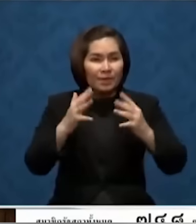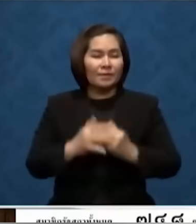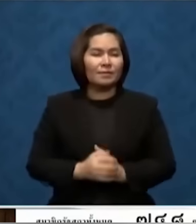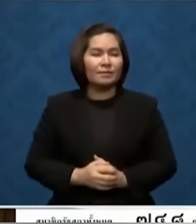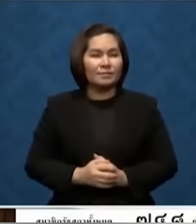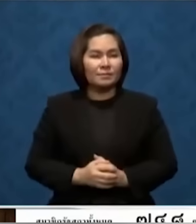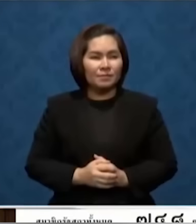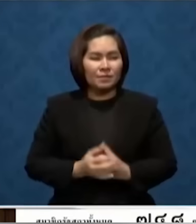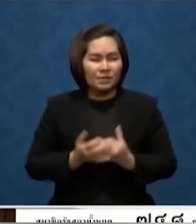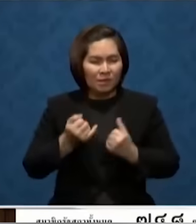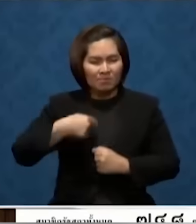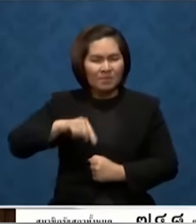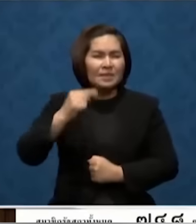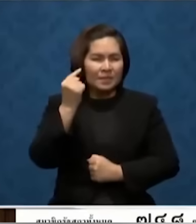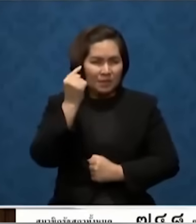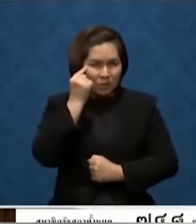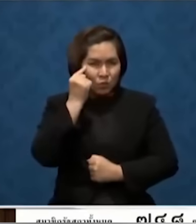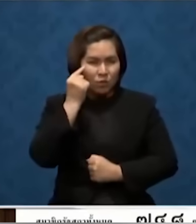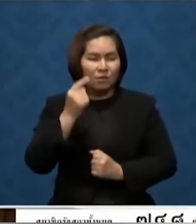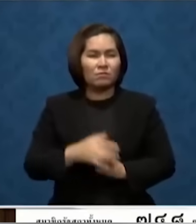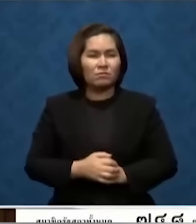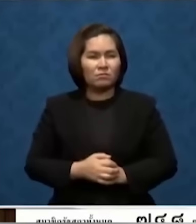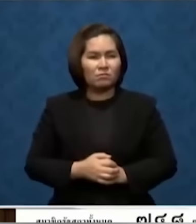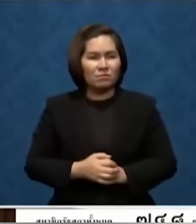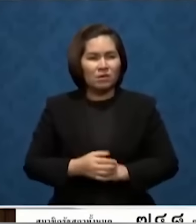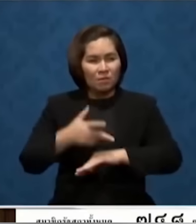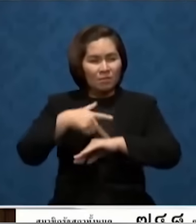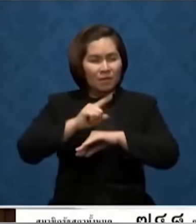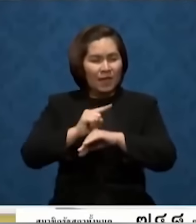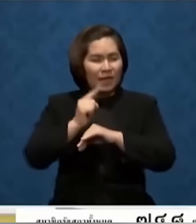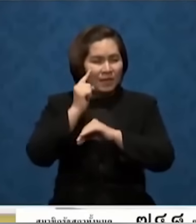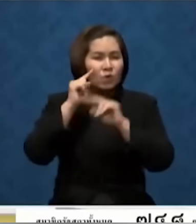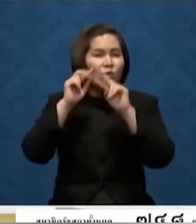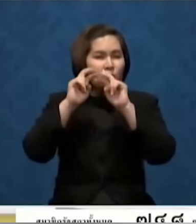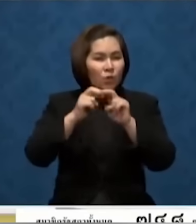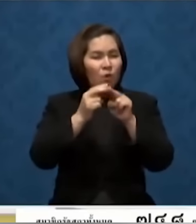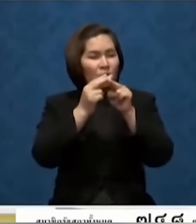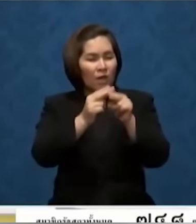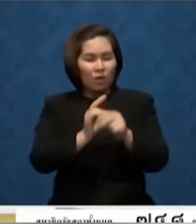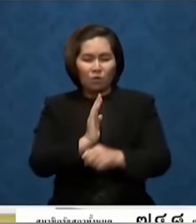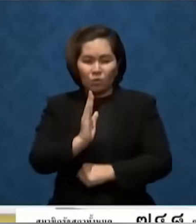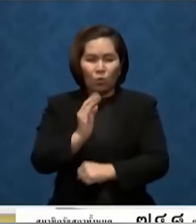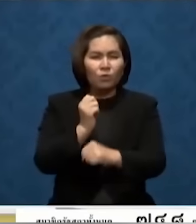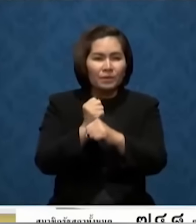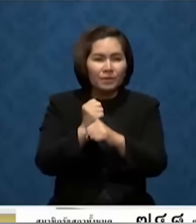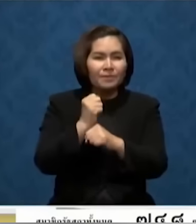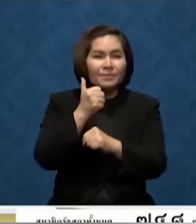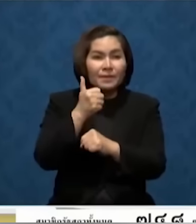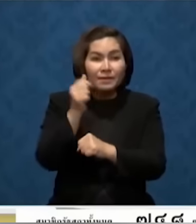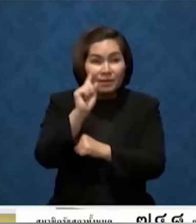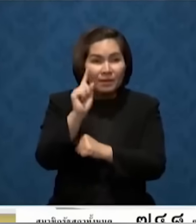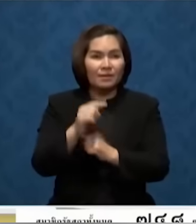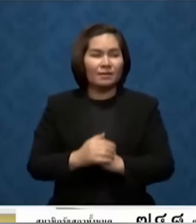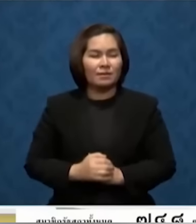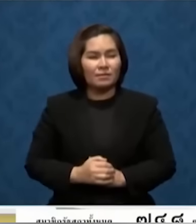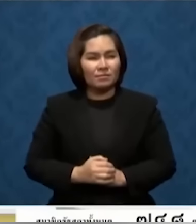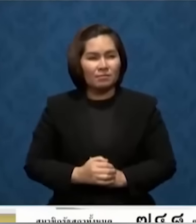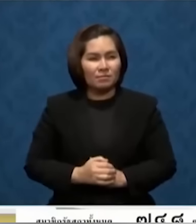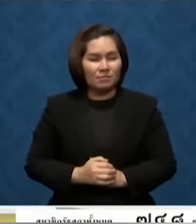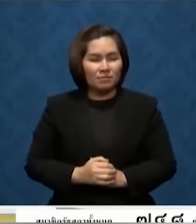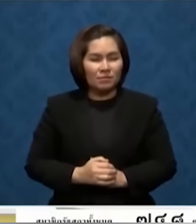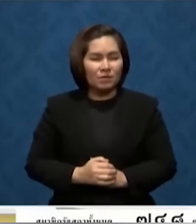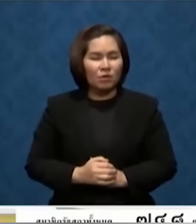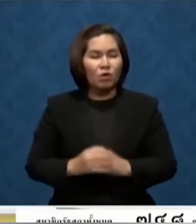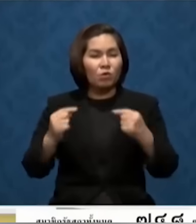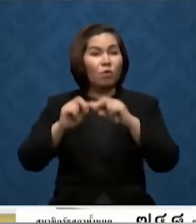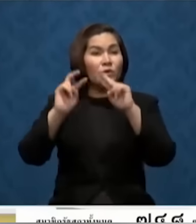าท่านประธานก็สามารถใช้ดุลพินิจได้โดยสุจริตครับว่าการที่จะนำยั